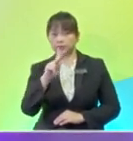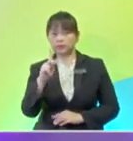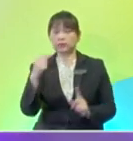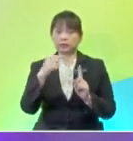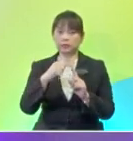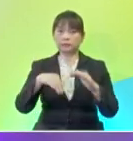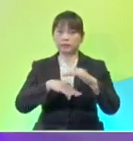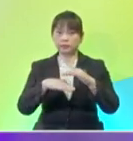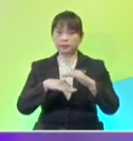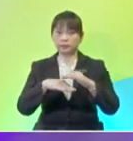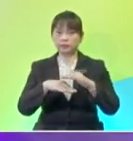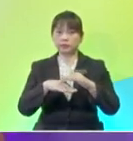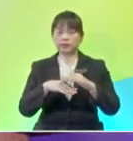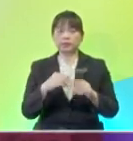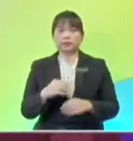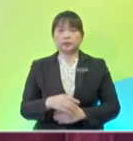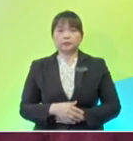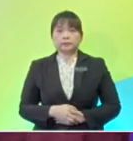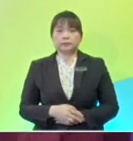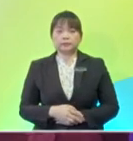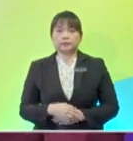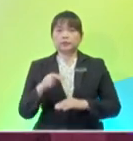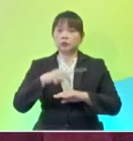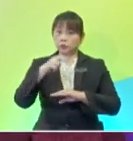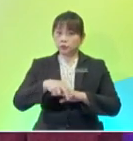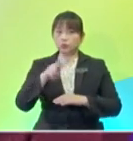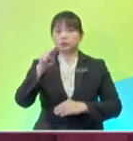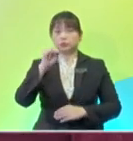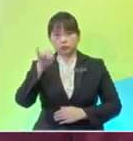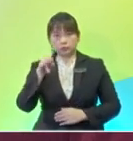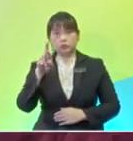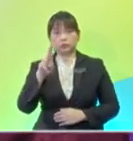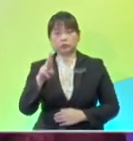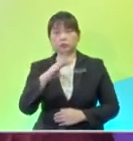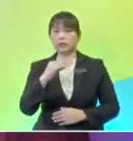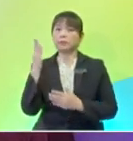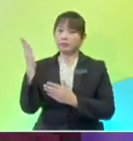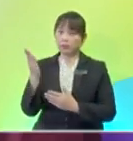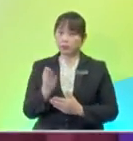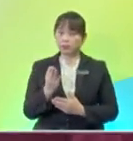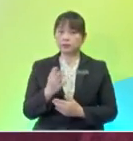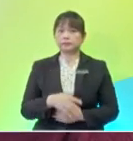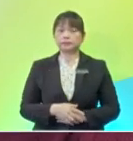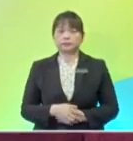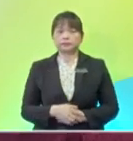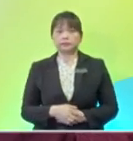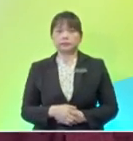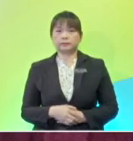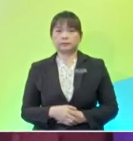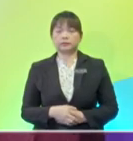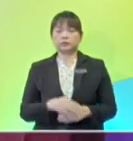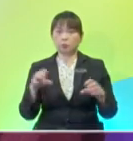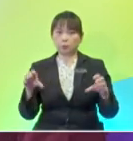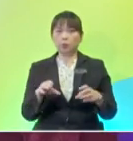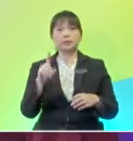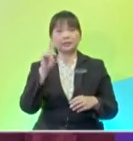turun kita undur kita bawa pilih kita bawa dia oke kita buat satu